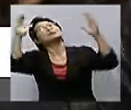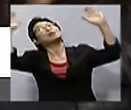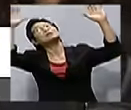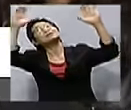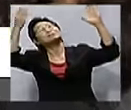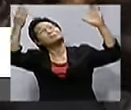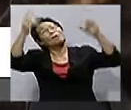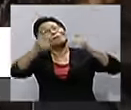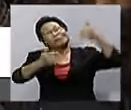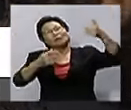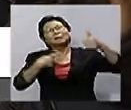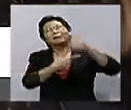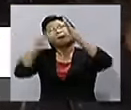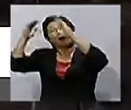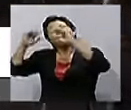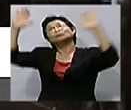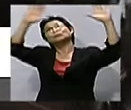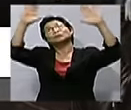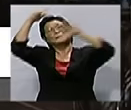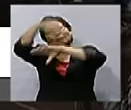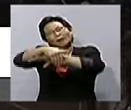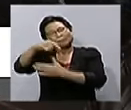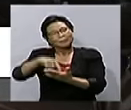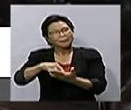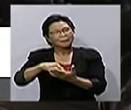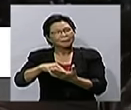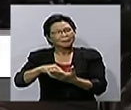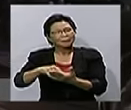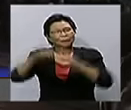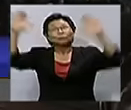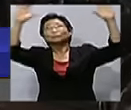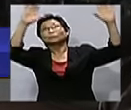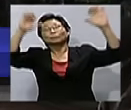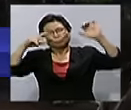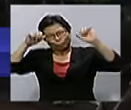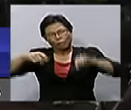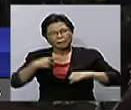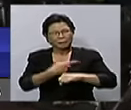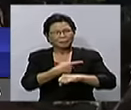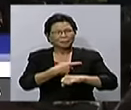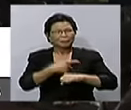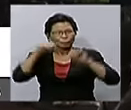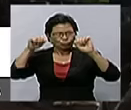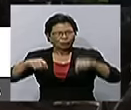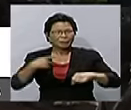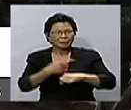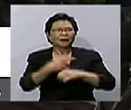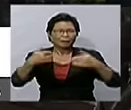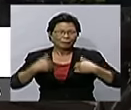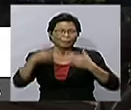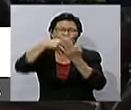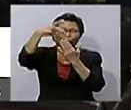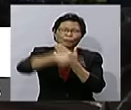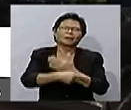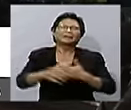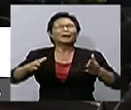Ya, kita berharap cuaca pada malam ini akan dapat membolehkan kita untuk mengadakan program ini